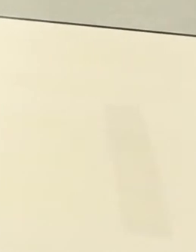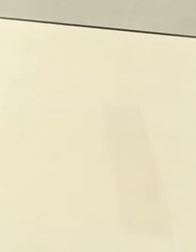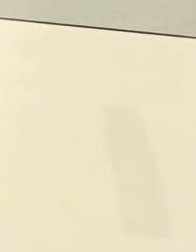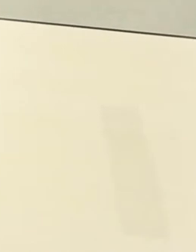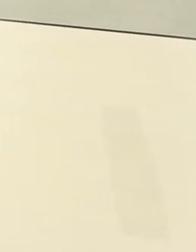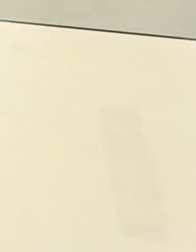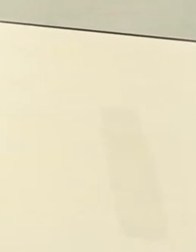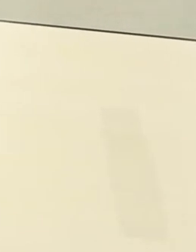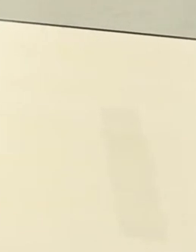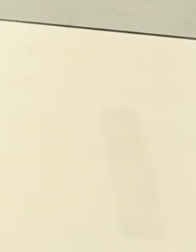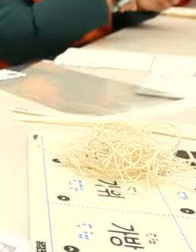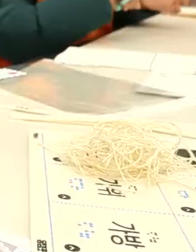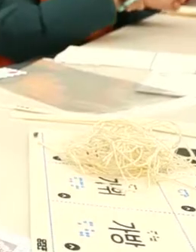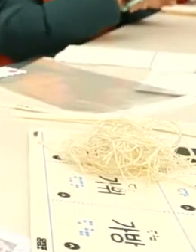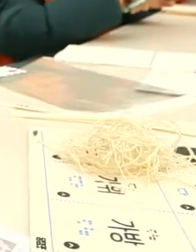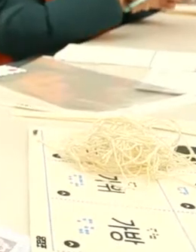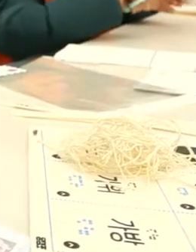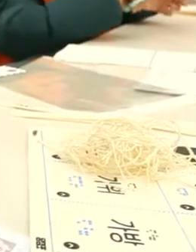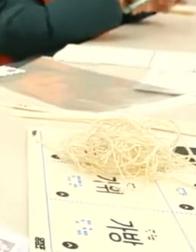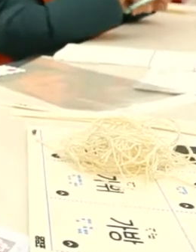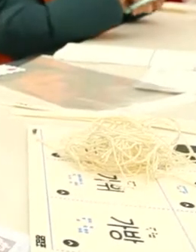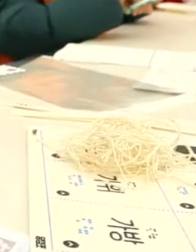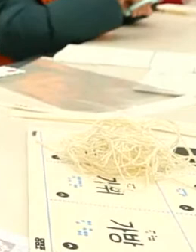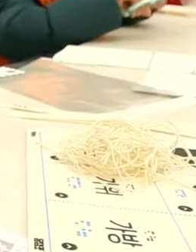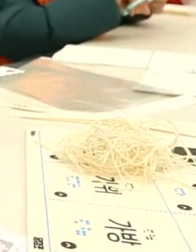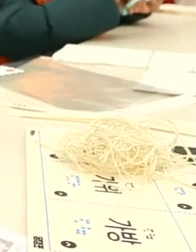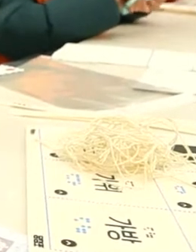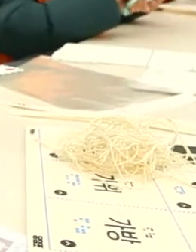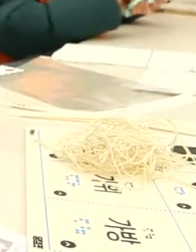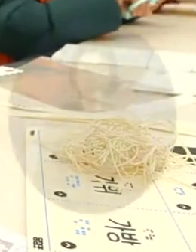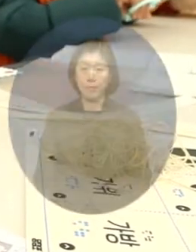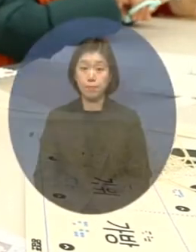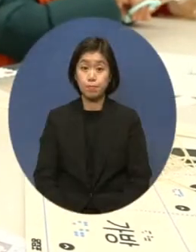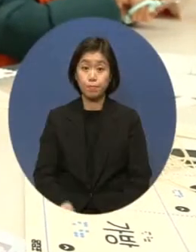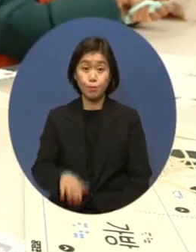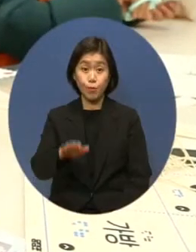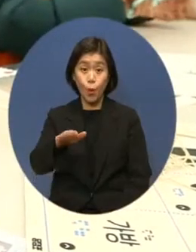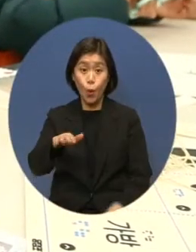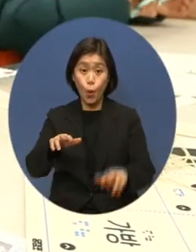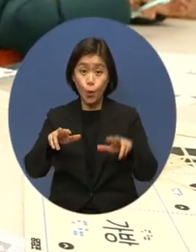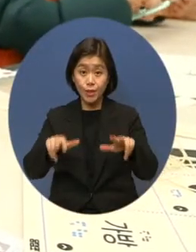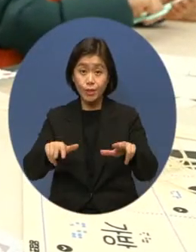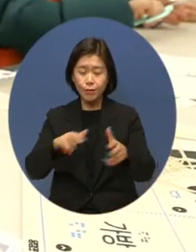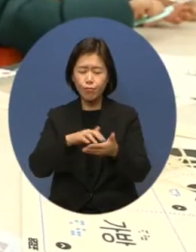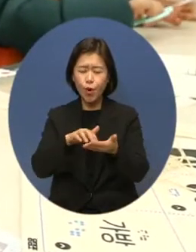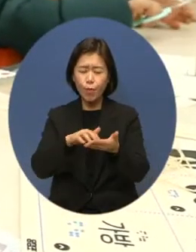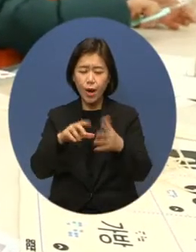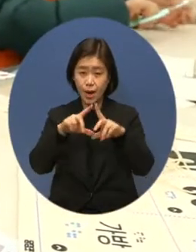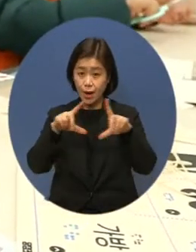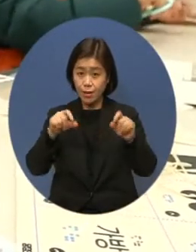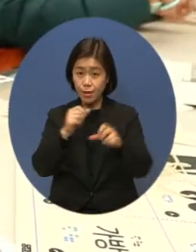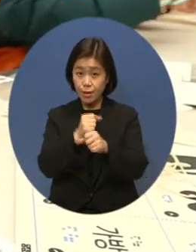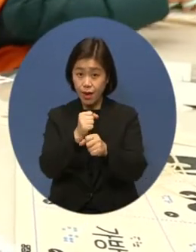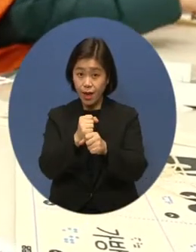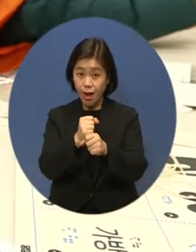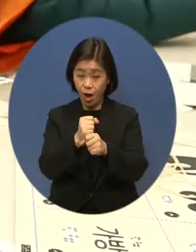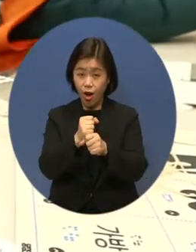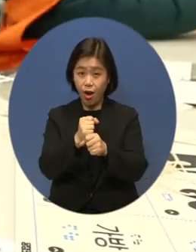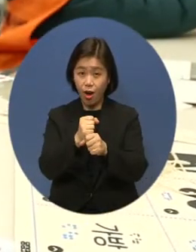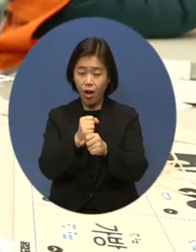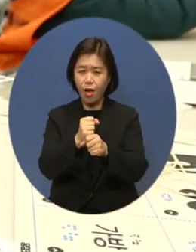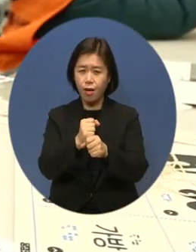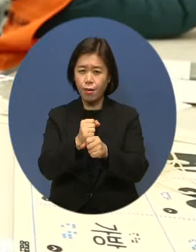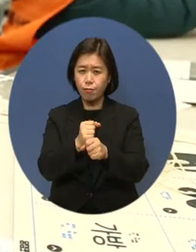그래서 쭉쭉. 지금 점자카드 만들고 있는데, 뭐, 잘 돼가고 있는 것